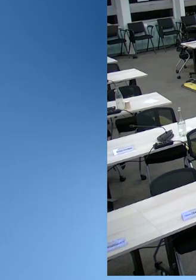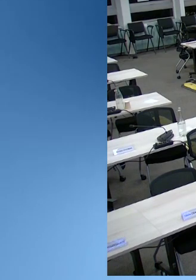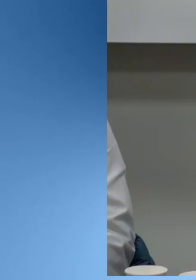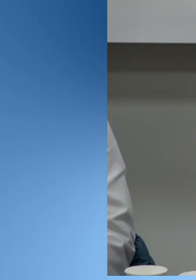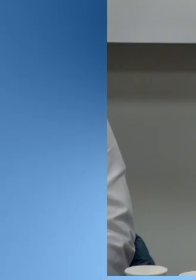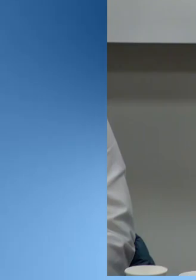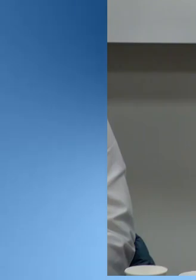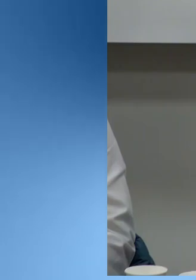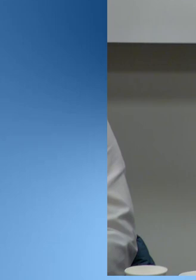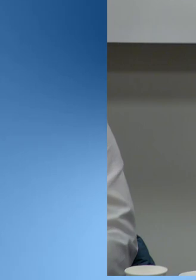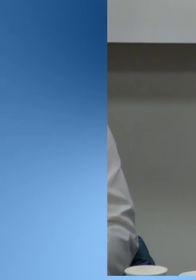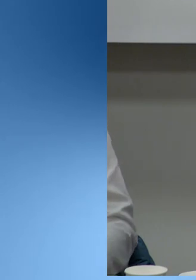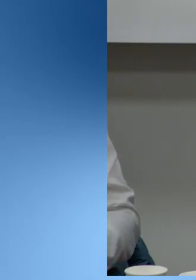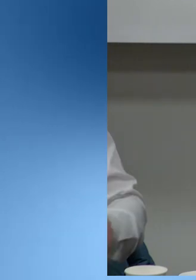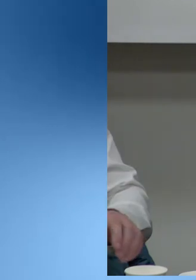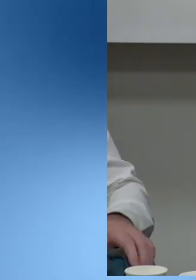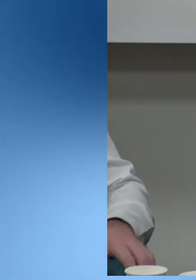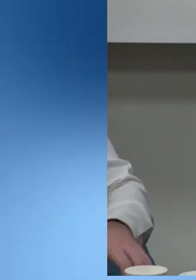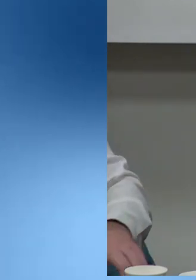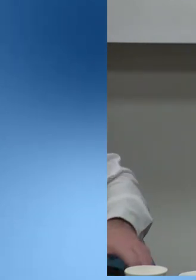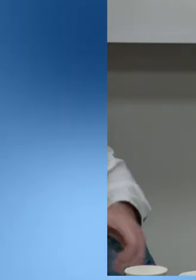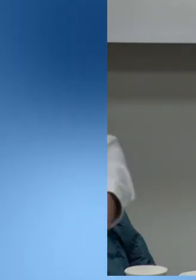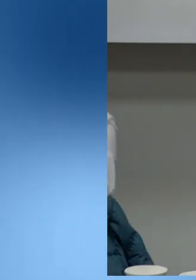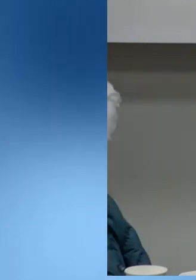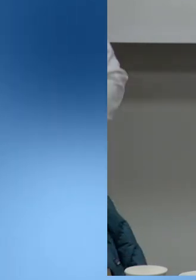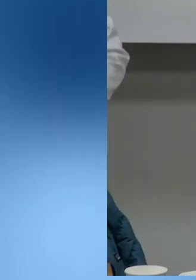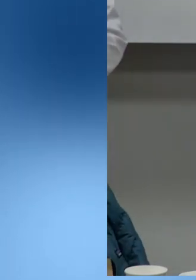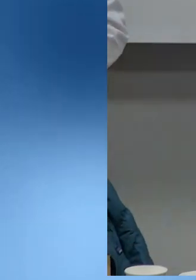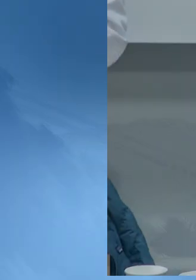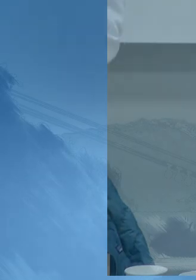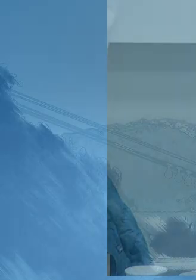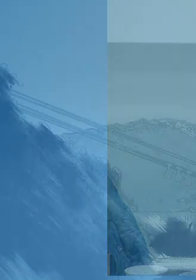on je suspends la sé 5 minutes alors le temps de discuter